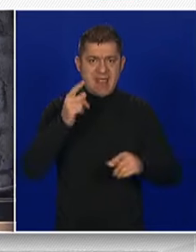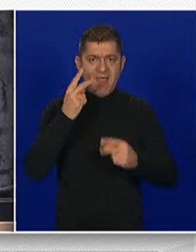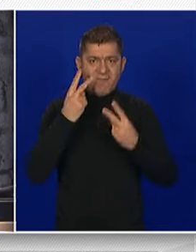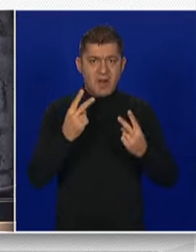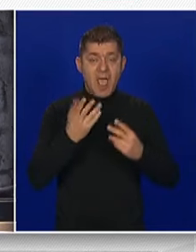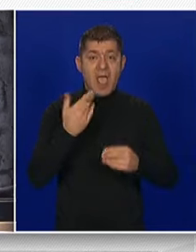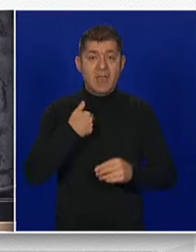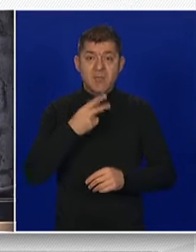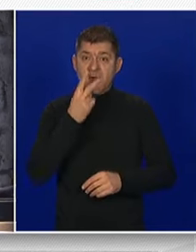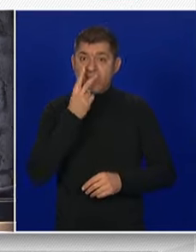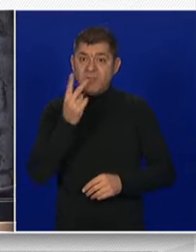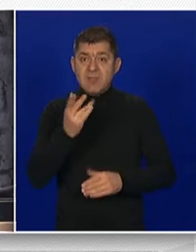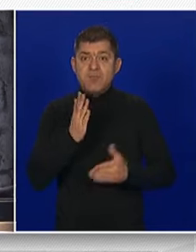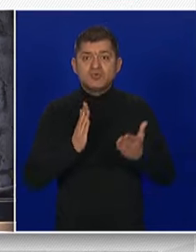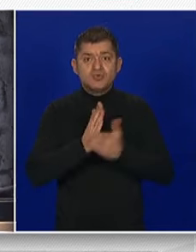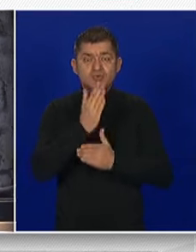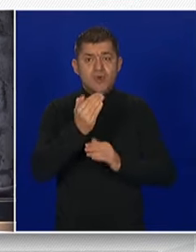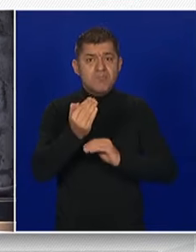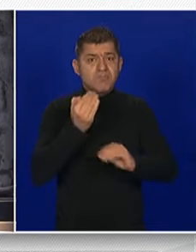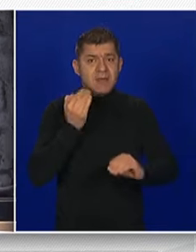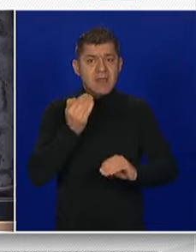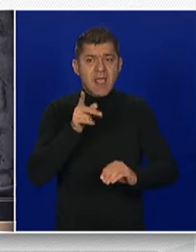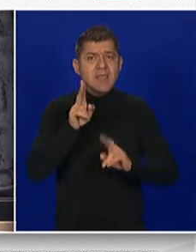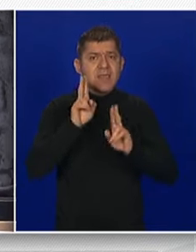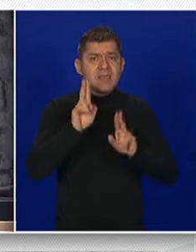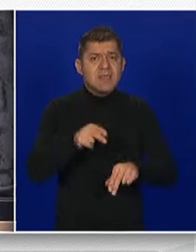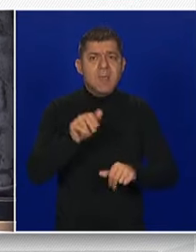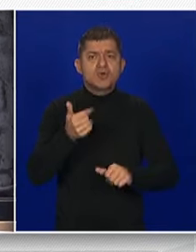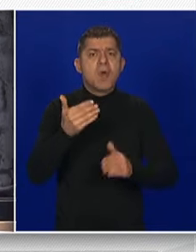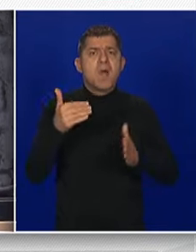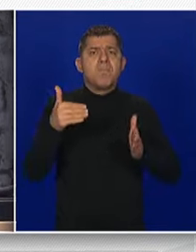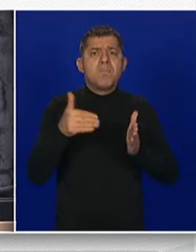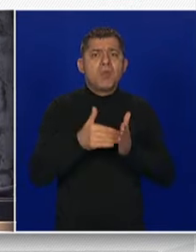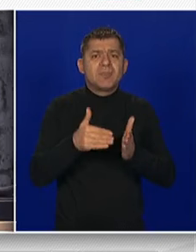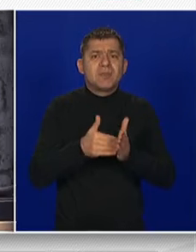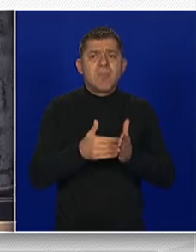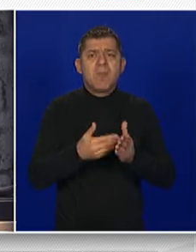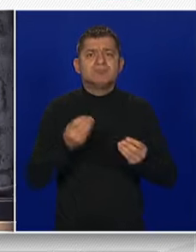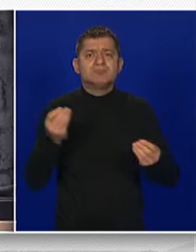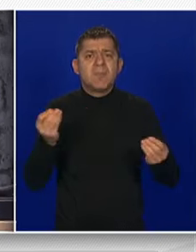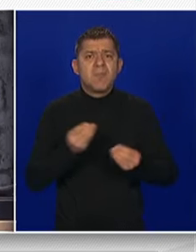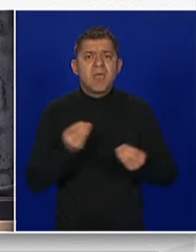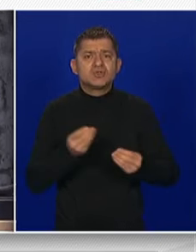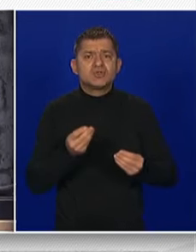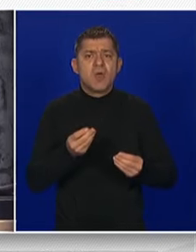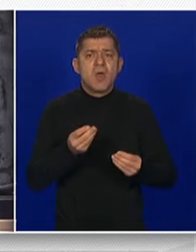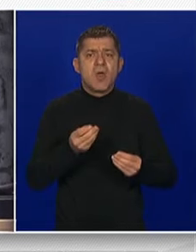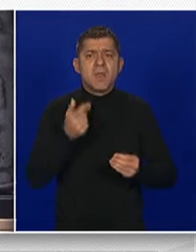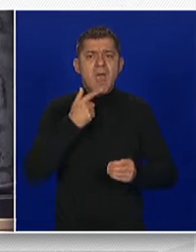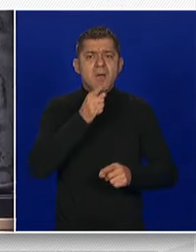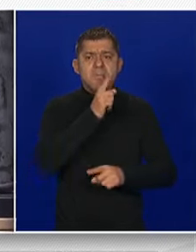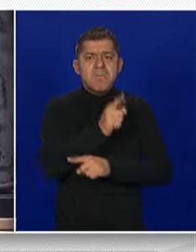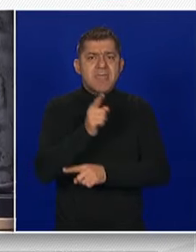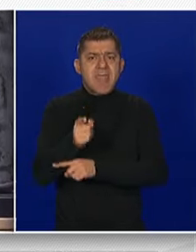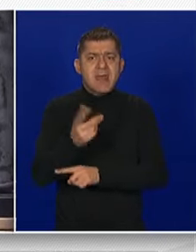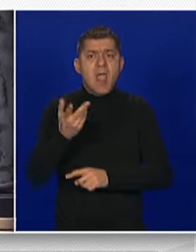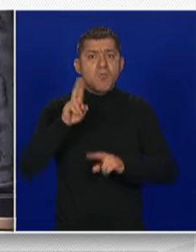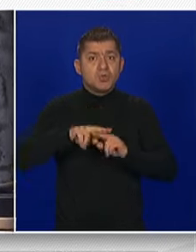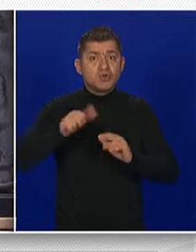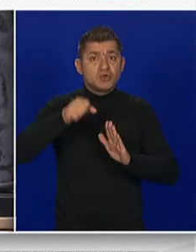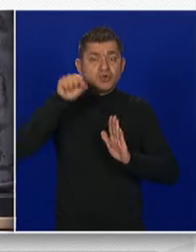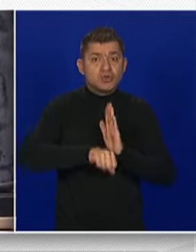kad uočimo neku situaciju da postoji dodatna potreba da se neke mjere postrože